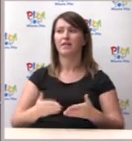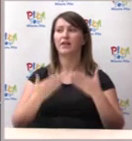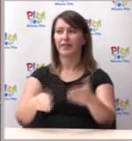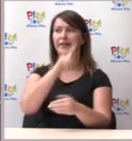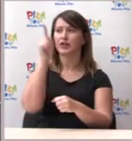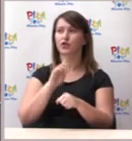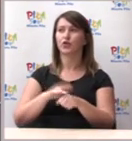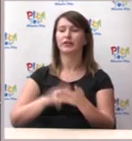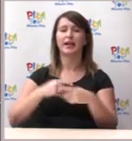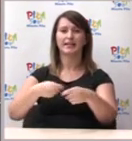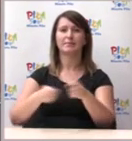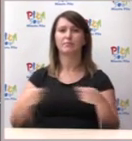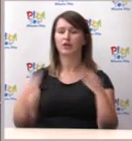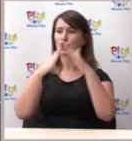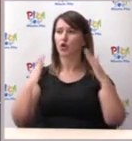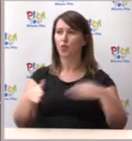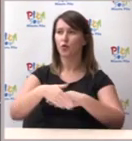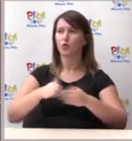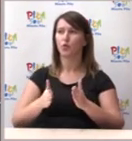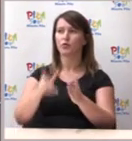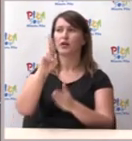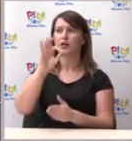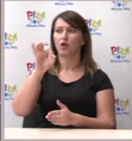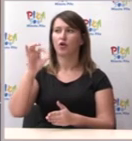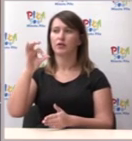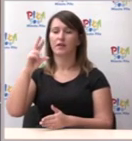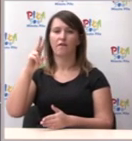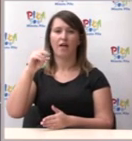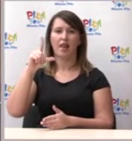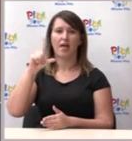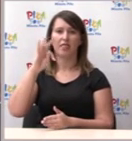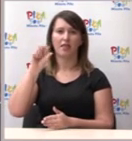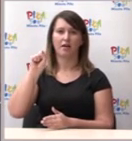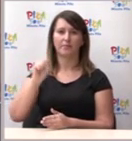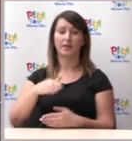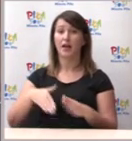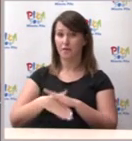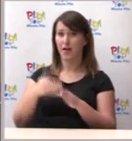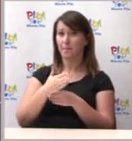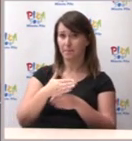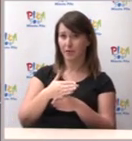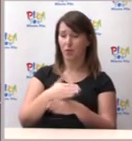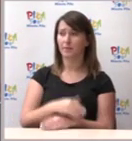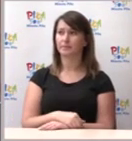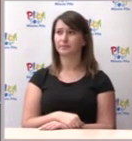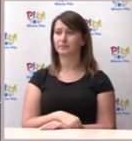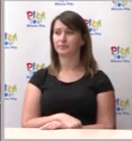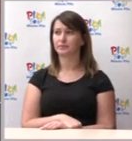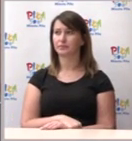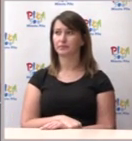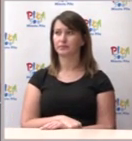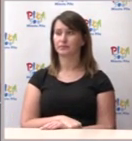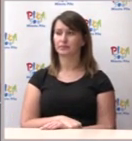sprzedaż nieruchomości położonej przy ulicy Roosevelta w Pile w związku z realizacją roszczenia wynikającego z artykułu 209a ust. 1 ustawy